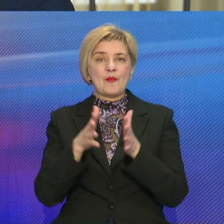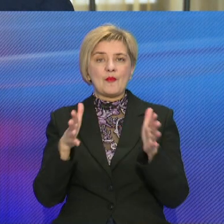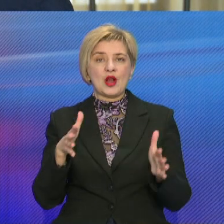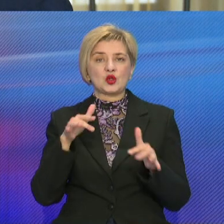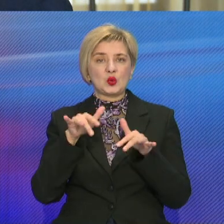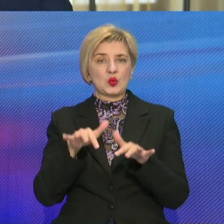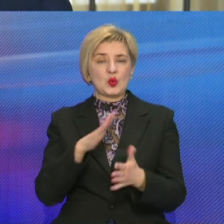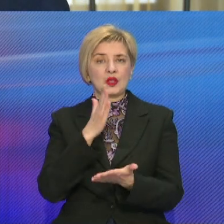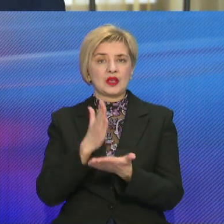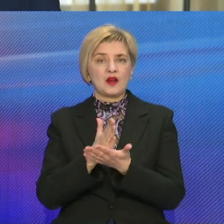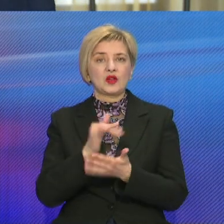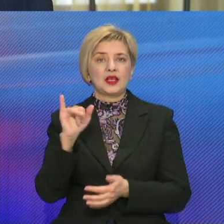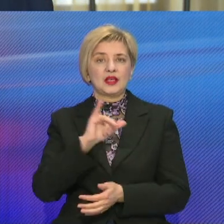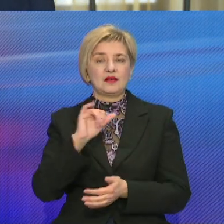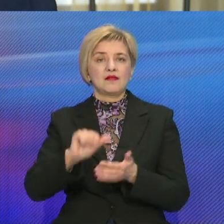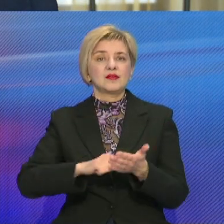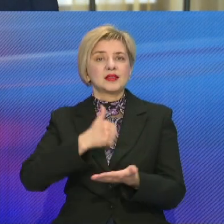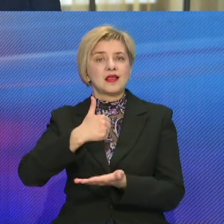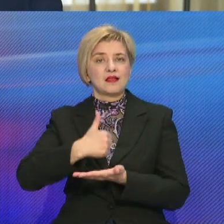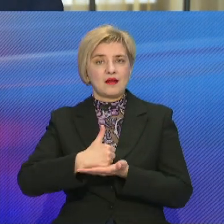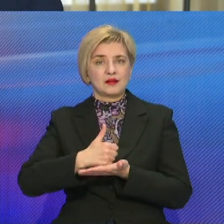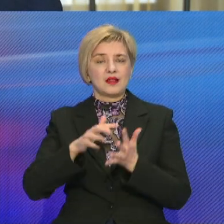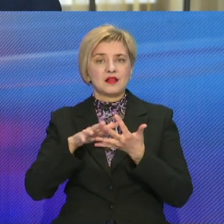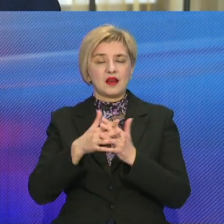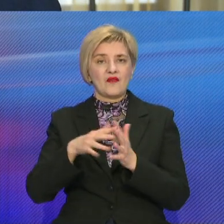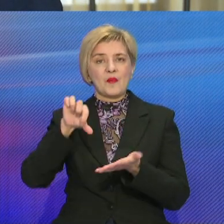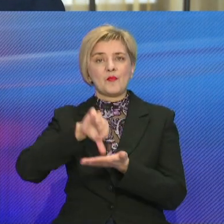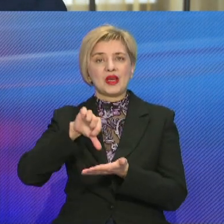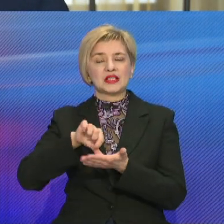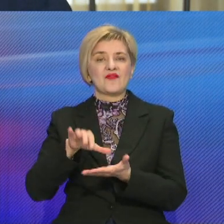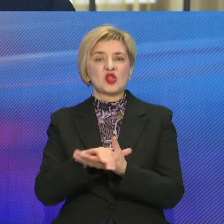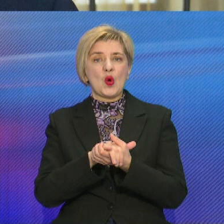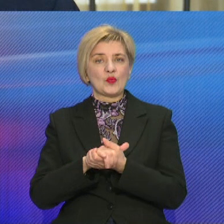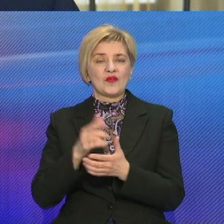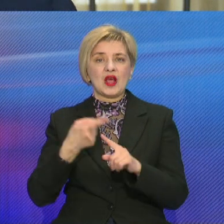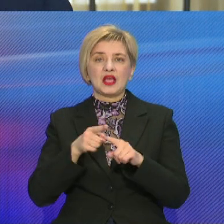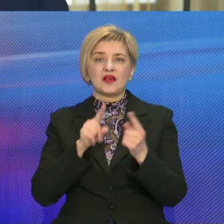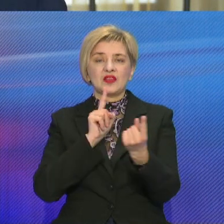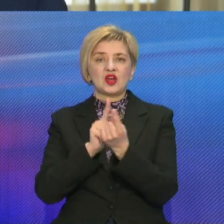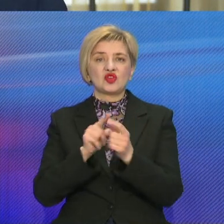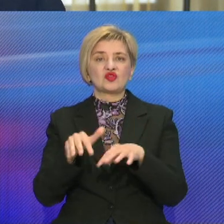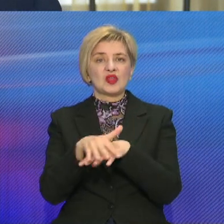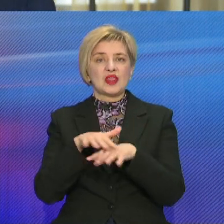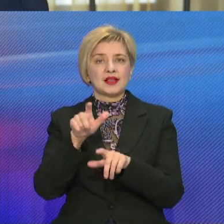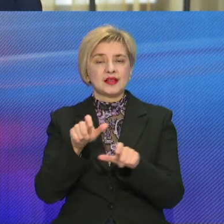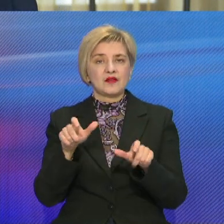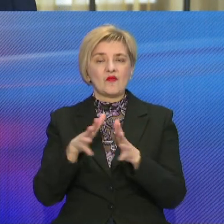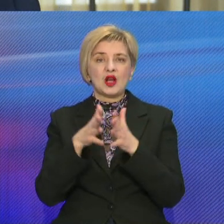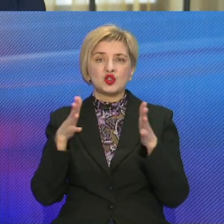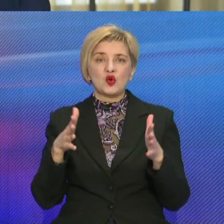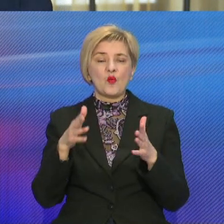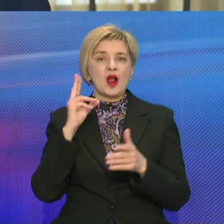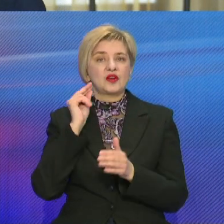играют и старосты деревень, и представители общественности. Это встречи с населением в большом количестве,